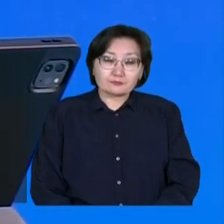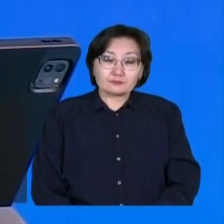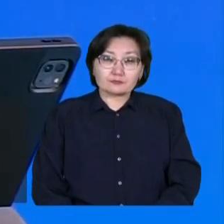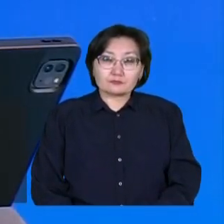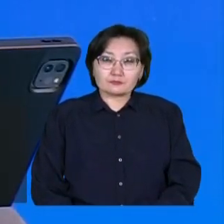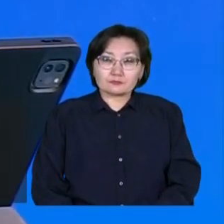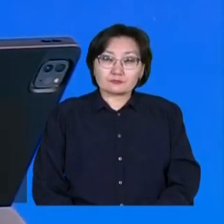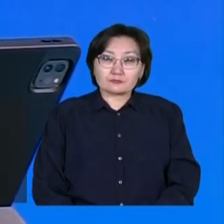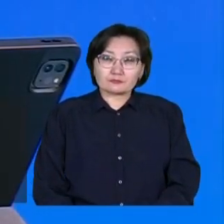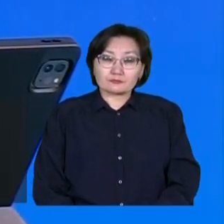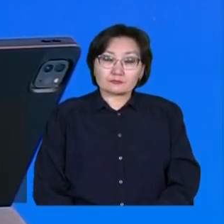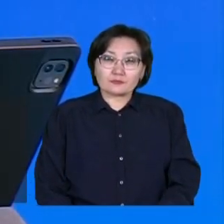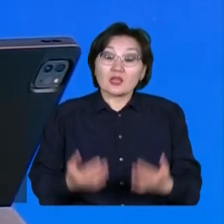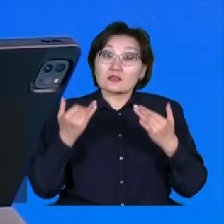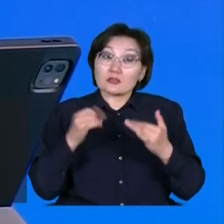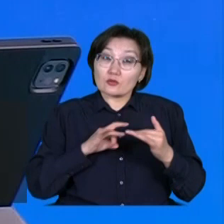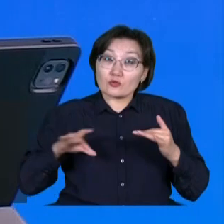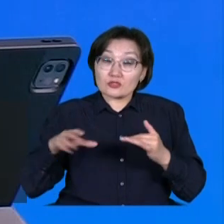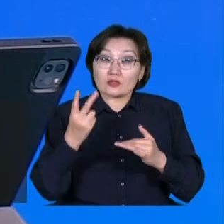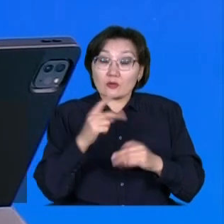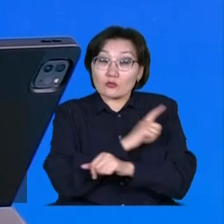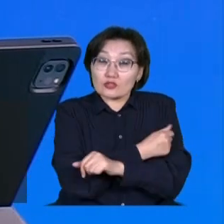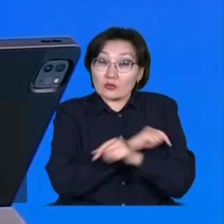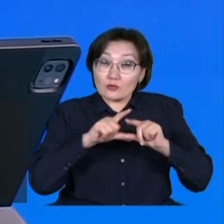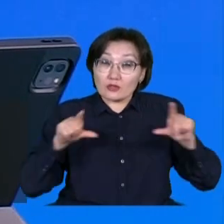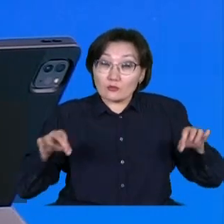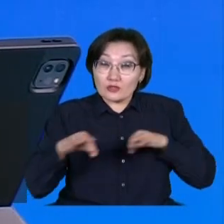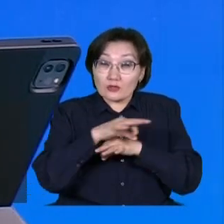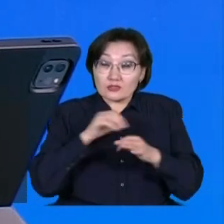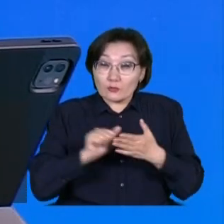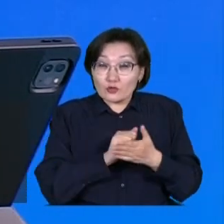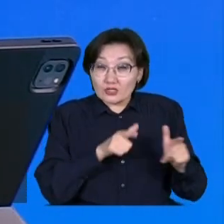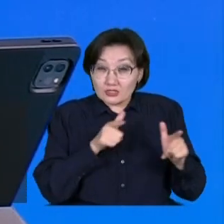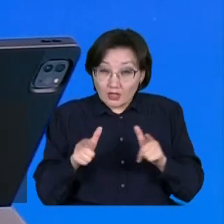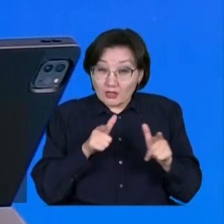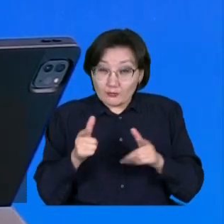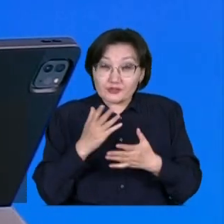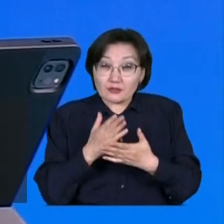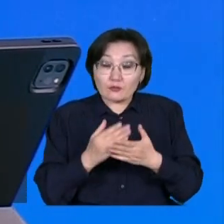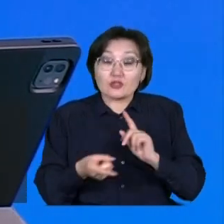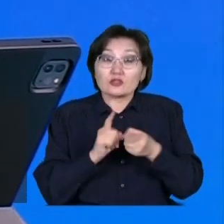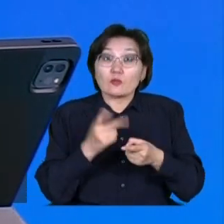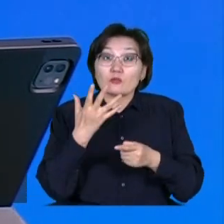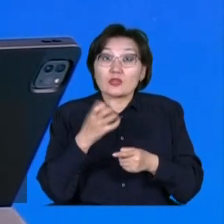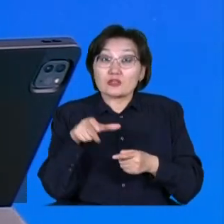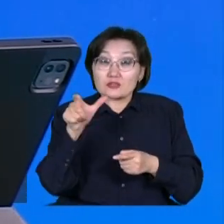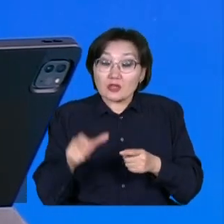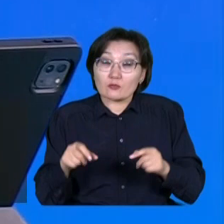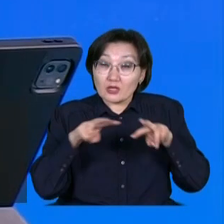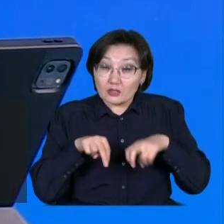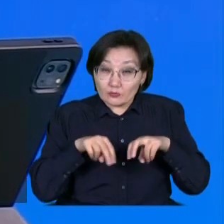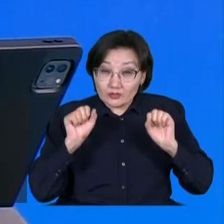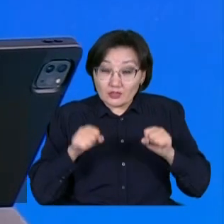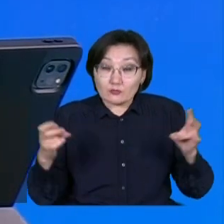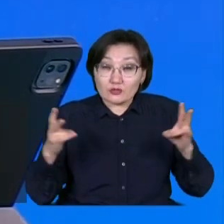документацию на строительство двух поликлиник. Қазір ауданда екі емхананың жобалық сметалық құжаттамасын дайындап жатырмыз. Ауысымына 500 адам қаралады.